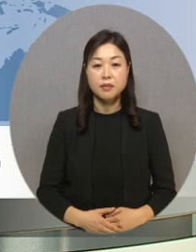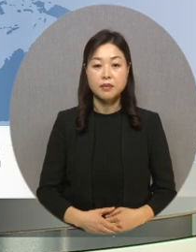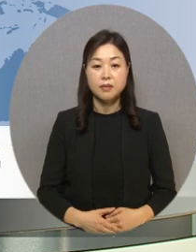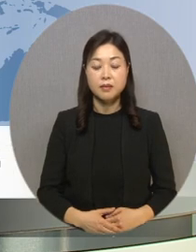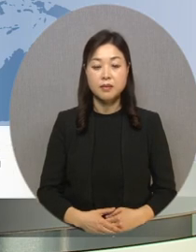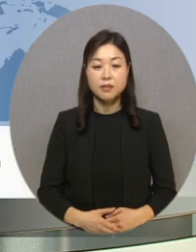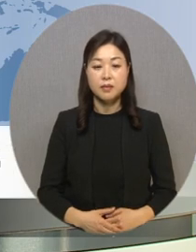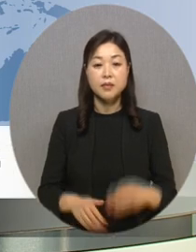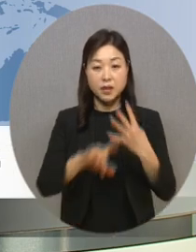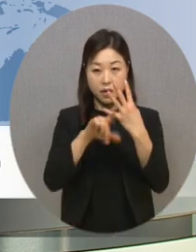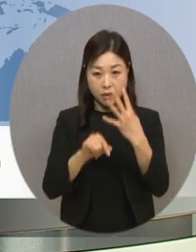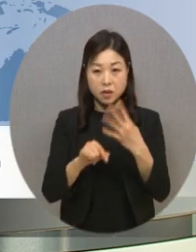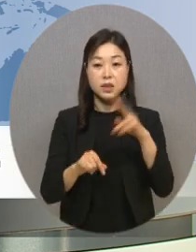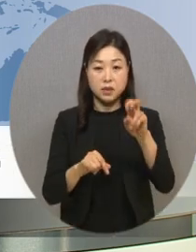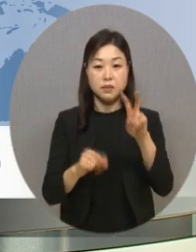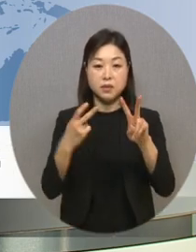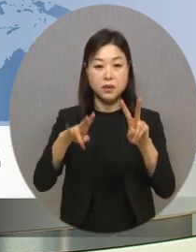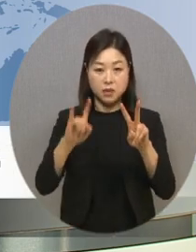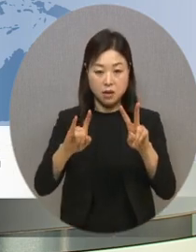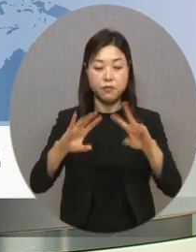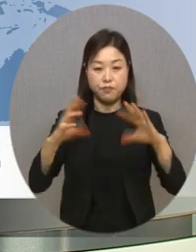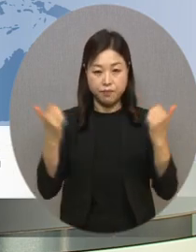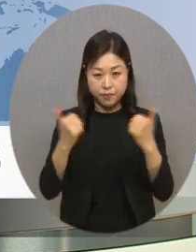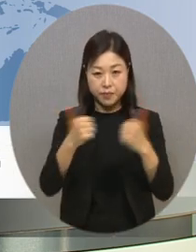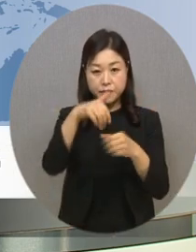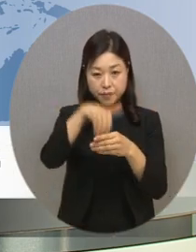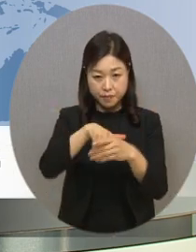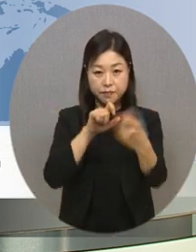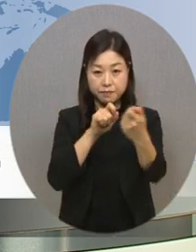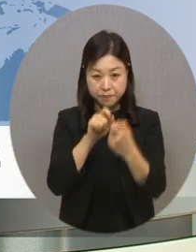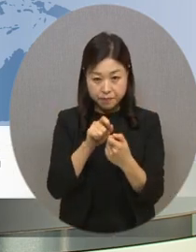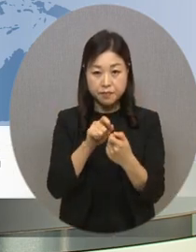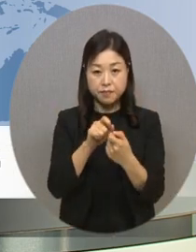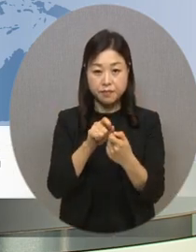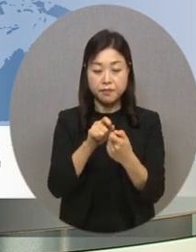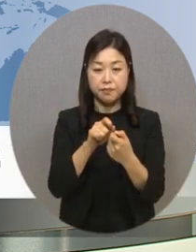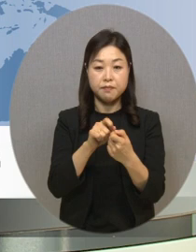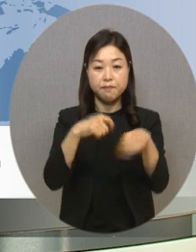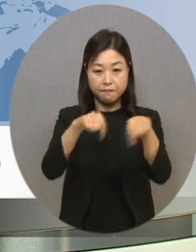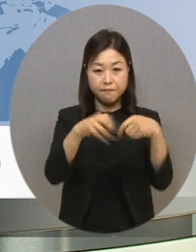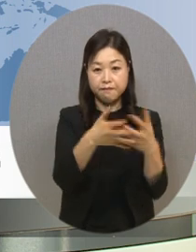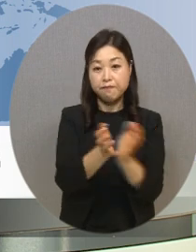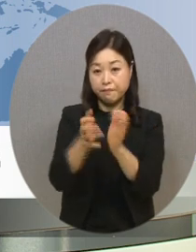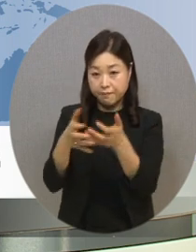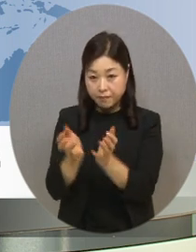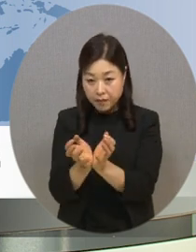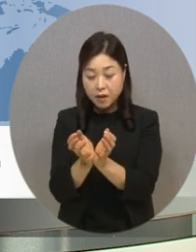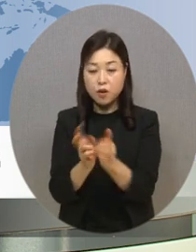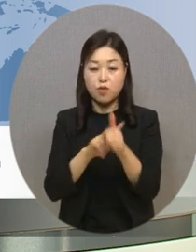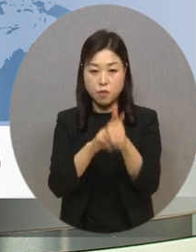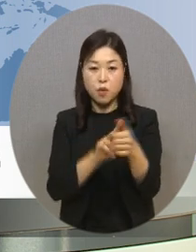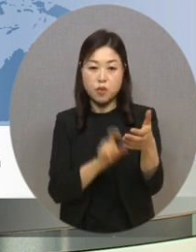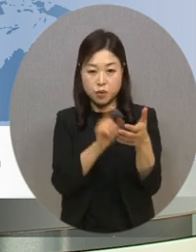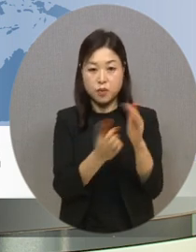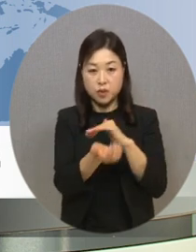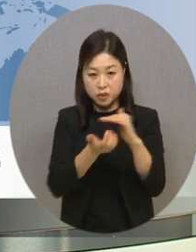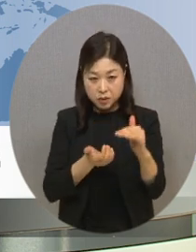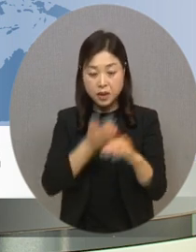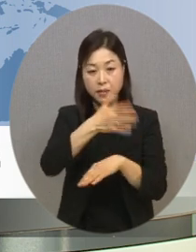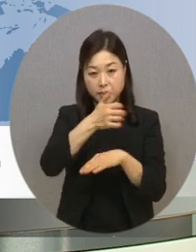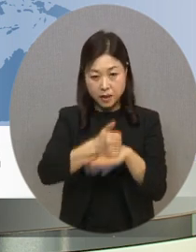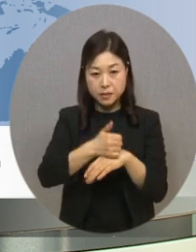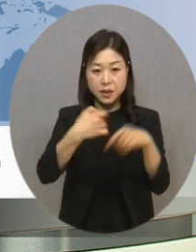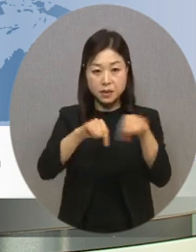오는 4월 제22대 국회의원 선거를 앞두고 각 정당의 후보자 등록 전 마지막 정책토론회가